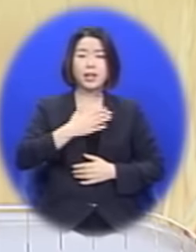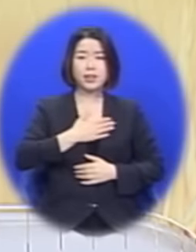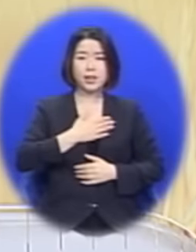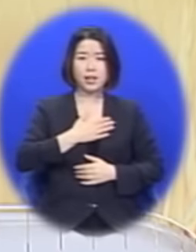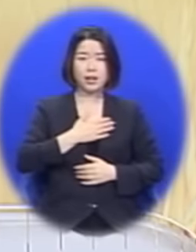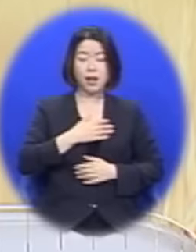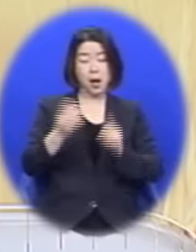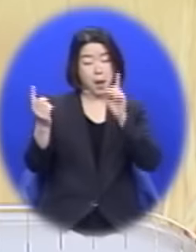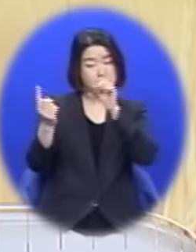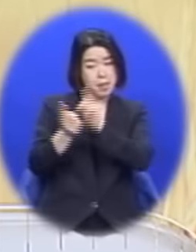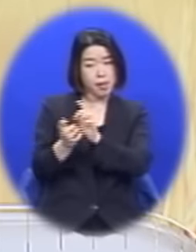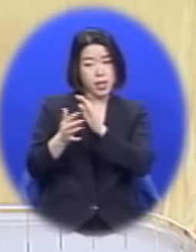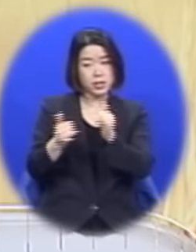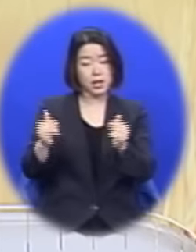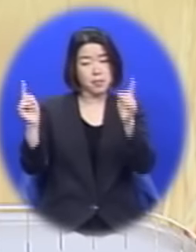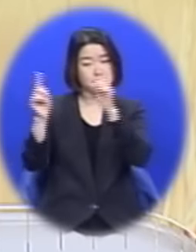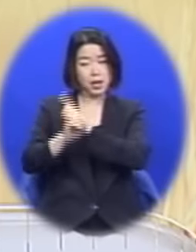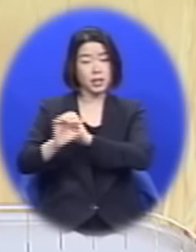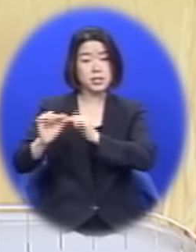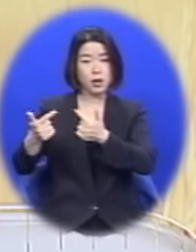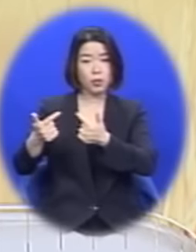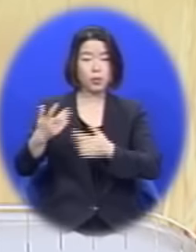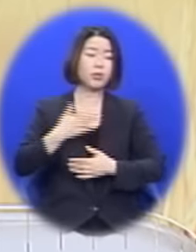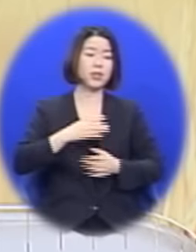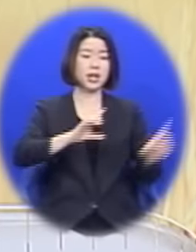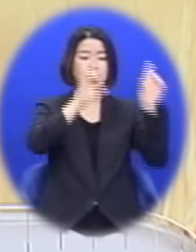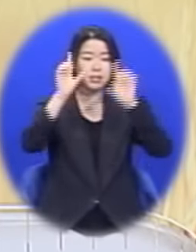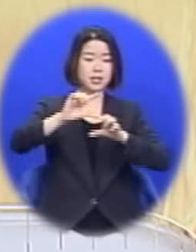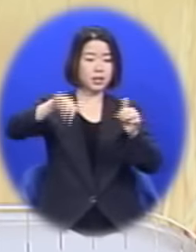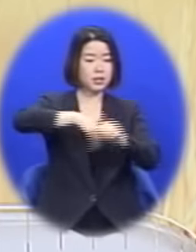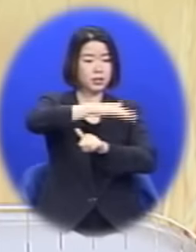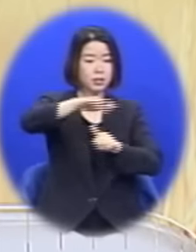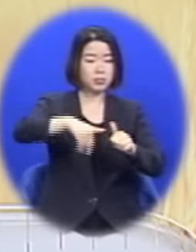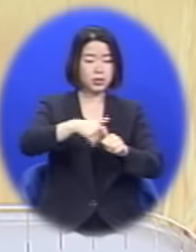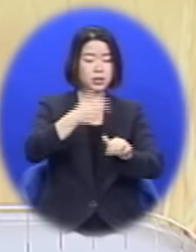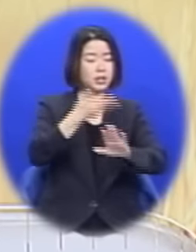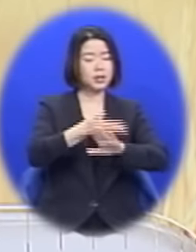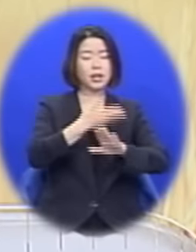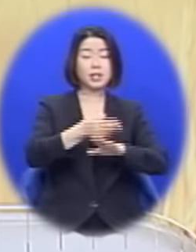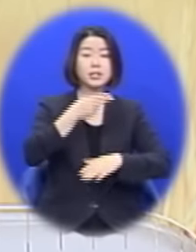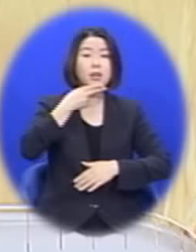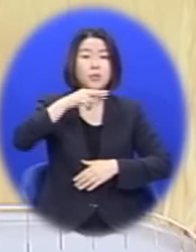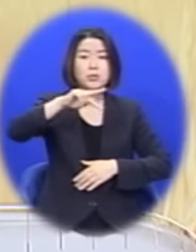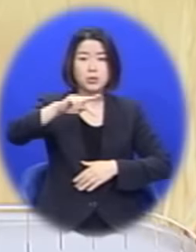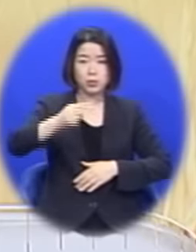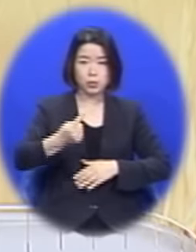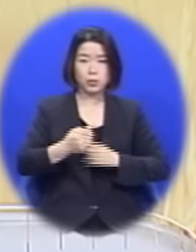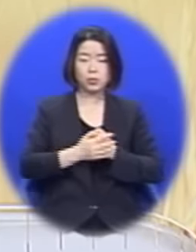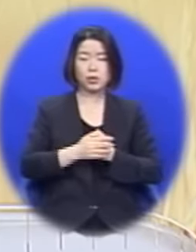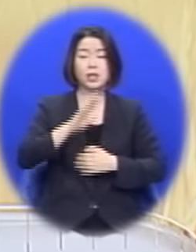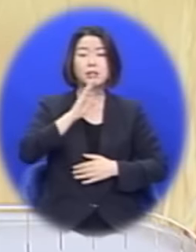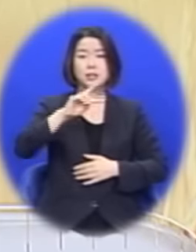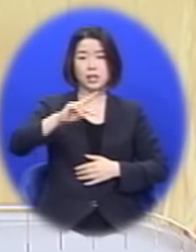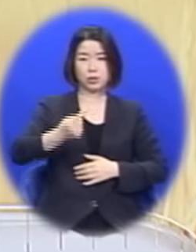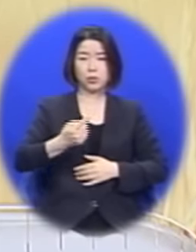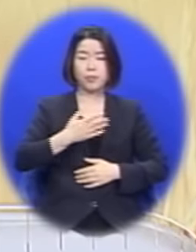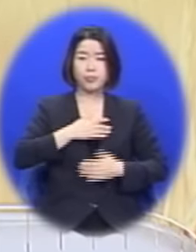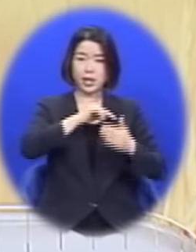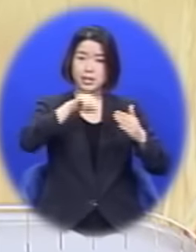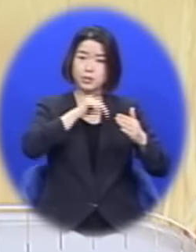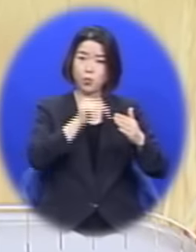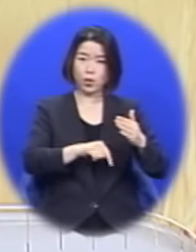내가 만나는 사람이 달라지지 않았고 내 사는 형편이 달라진 게 없어도 그래도 내